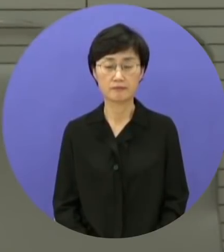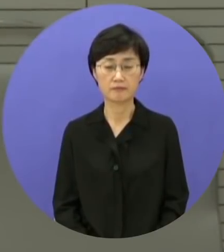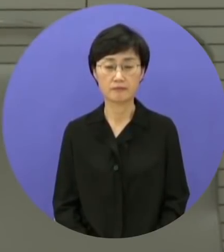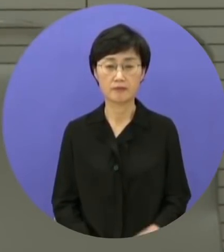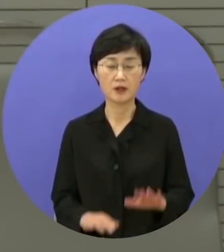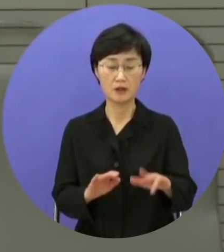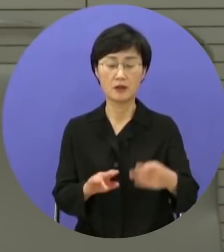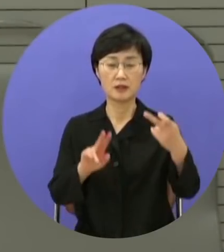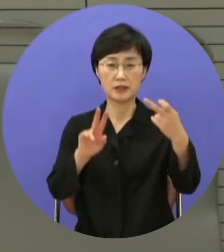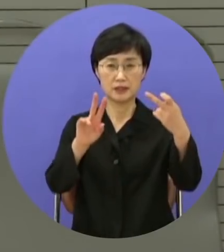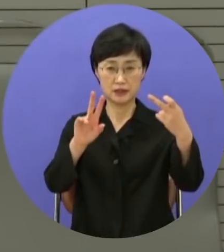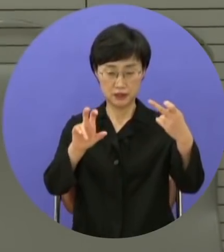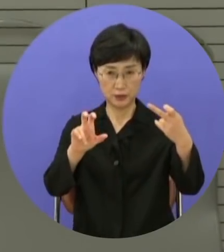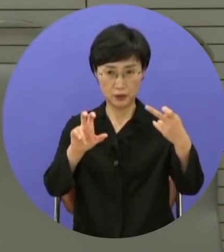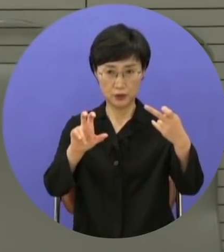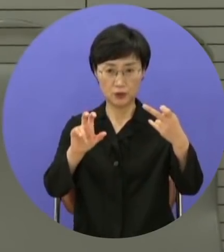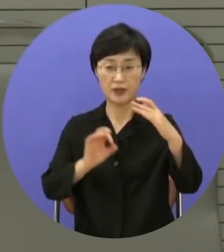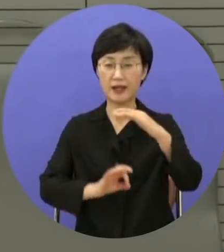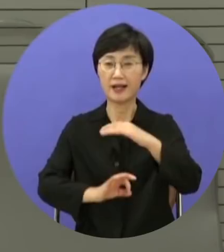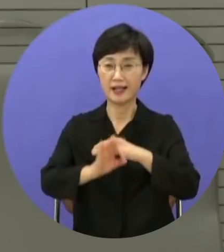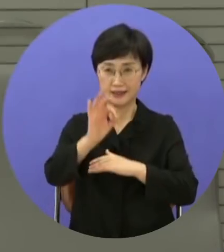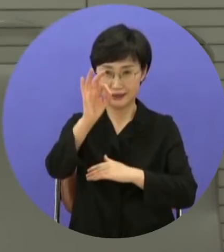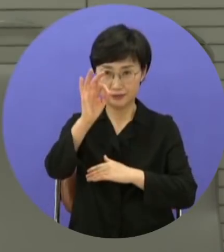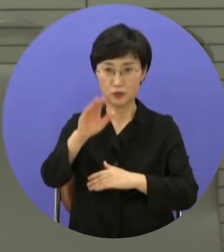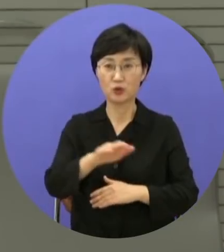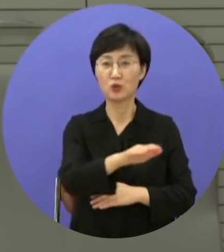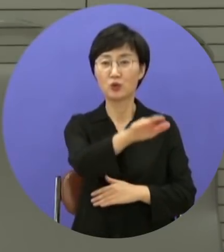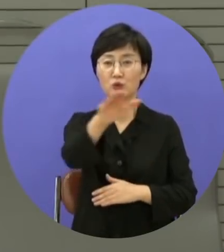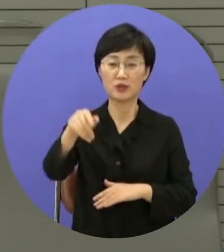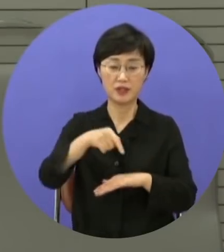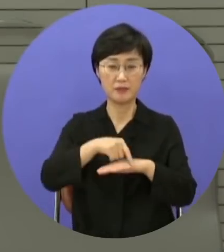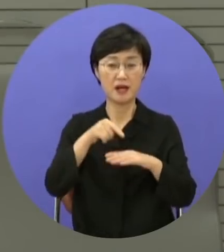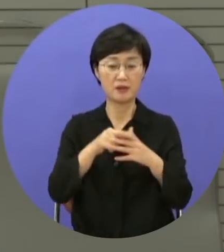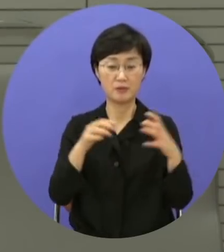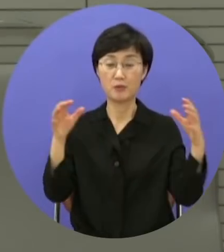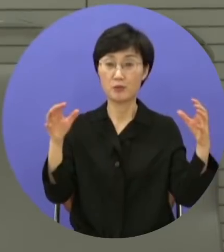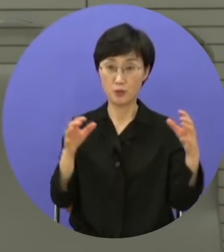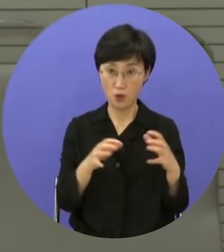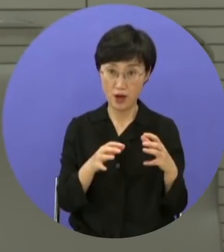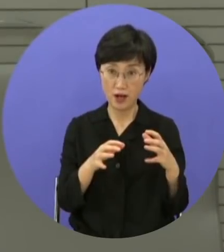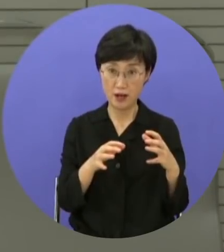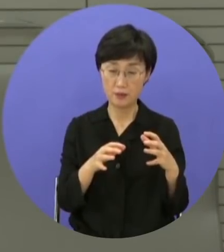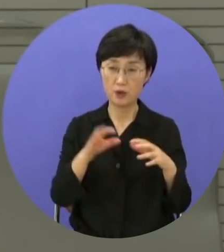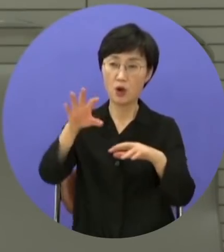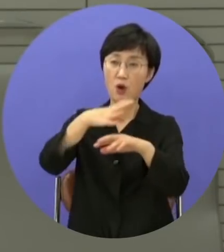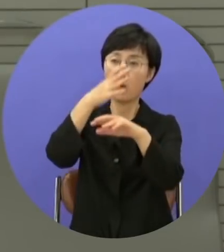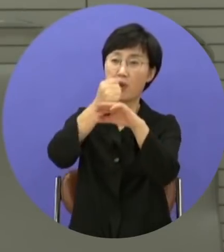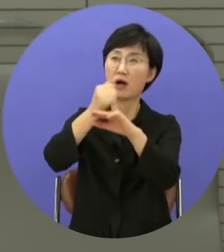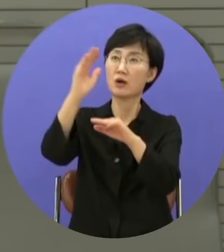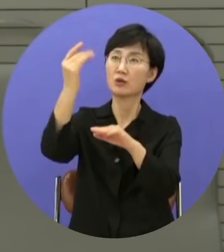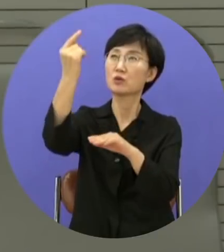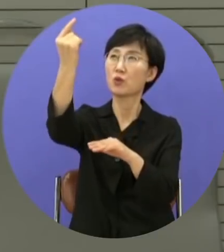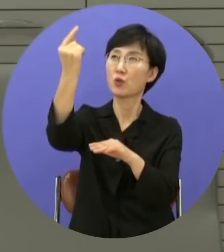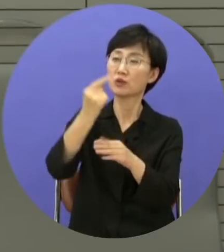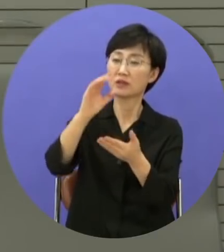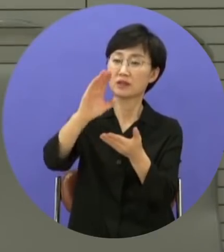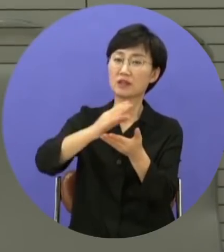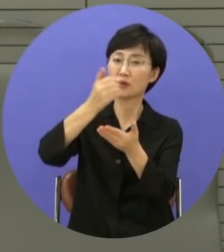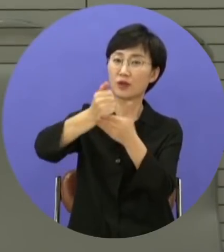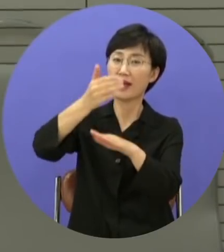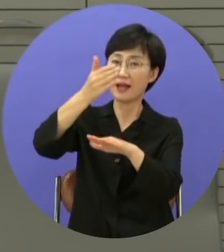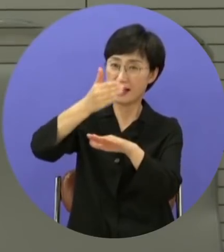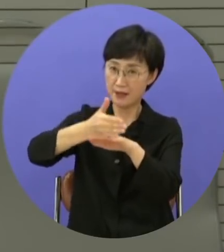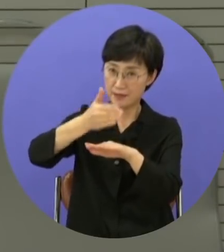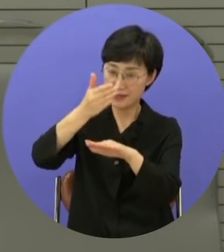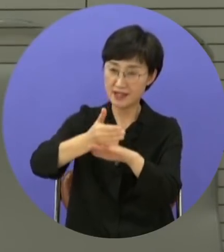성탄의 아침 우리의 마음을 이제 하나로 모아 만왕의 왕으로 오신 그리스도께 감사하며 우리 다 같이 찬양대